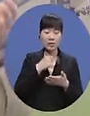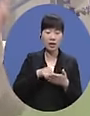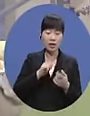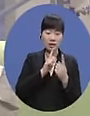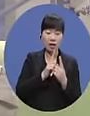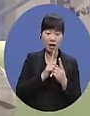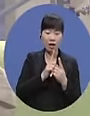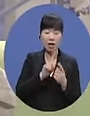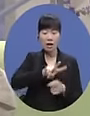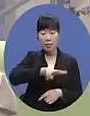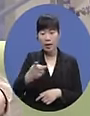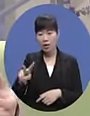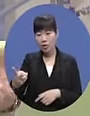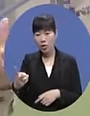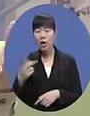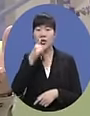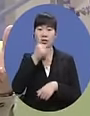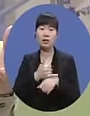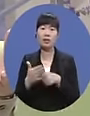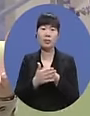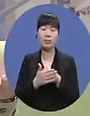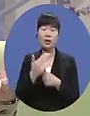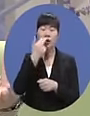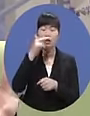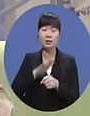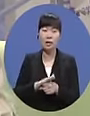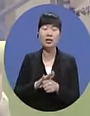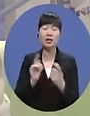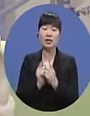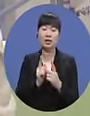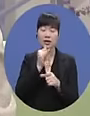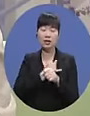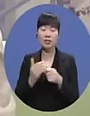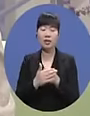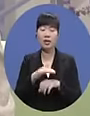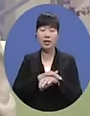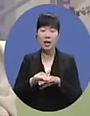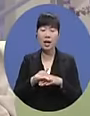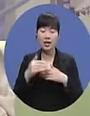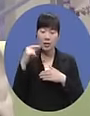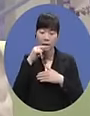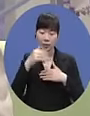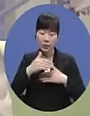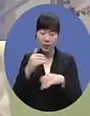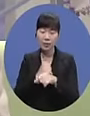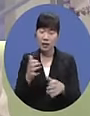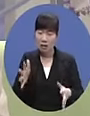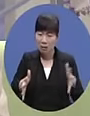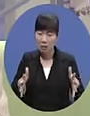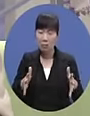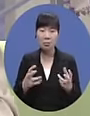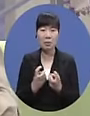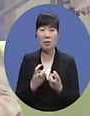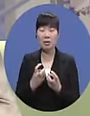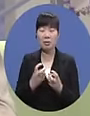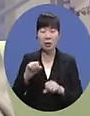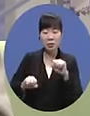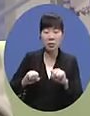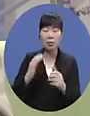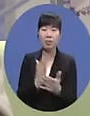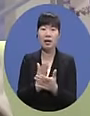있다는 걸 꼭 기억하셔야 돼요. 네. 근데 얼마나 억울하겠어요. 그렇죠. 그래서 잘 대처하셔야 되기 때문에 어설프게 하시지 마시고요.